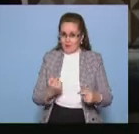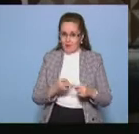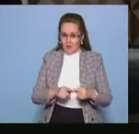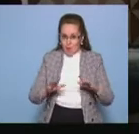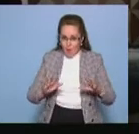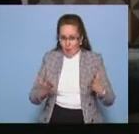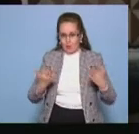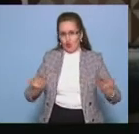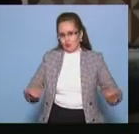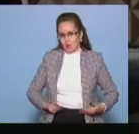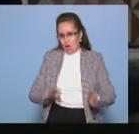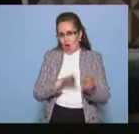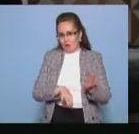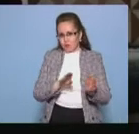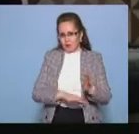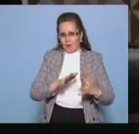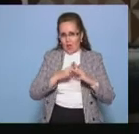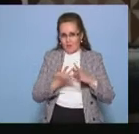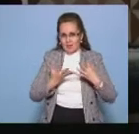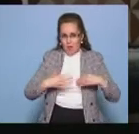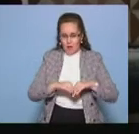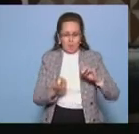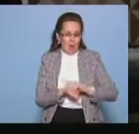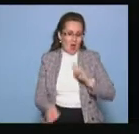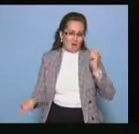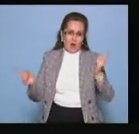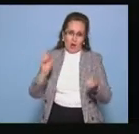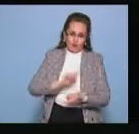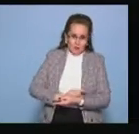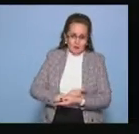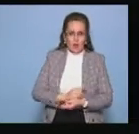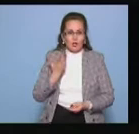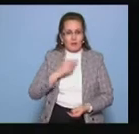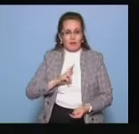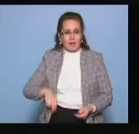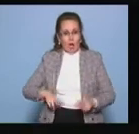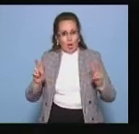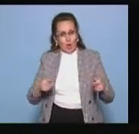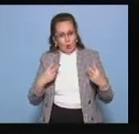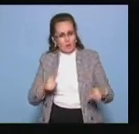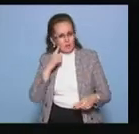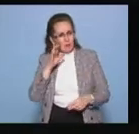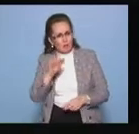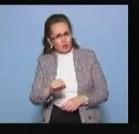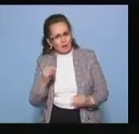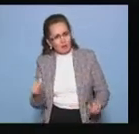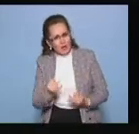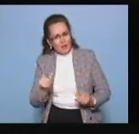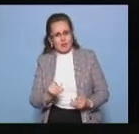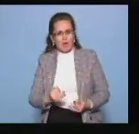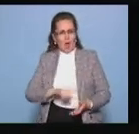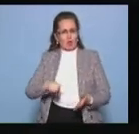жизнь обычной деревенской семьи переворачивается буквально с ног на голову. Когда директор клуба замечает интерес городского художника к своей